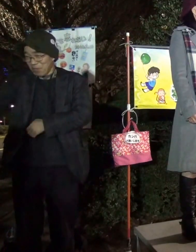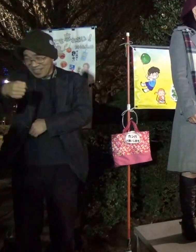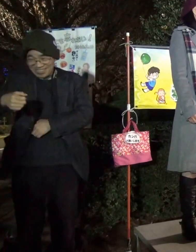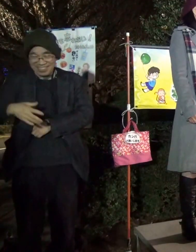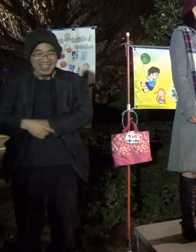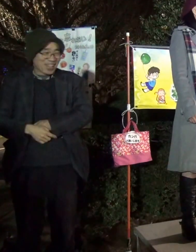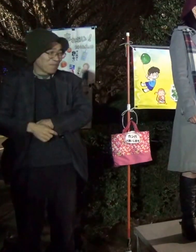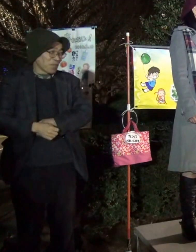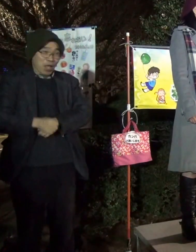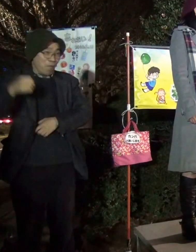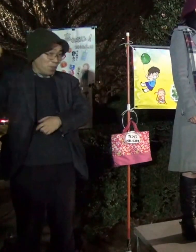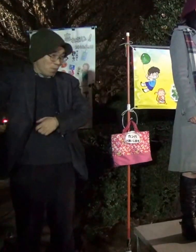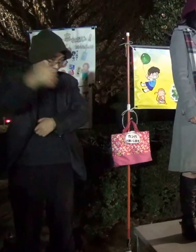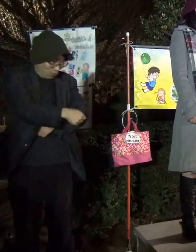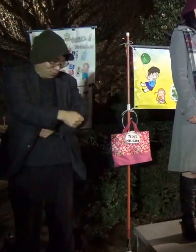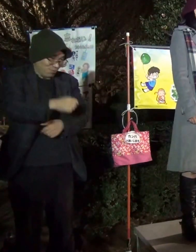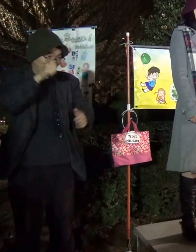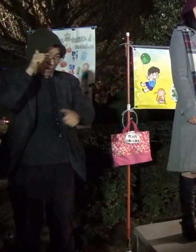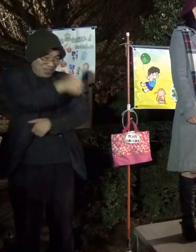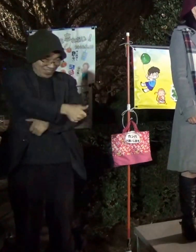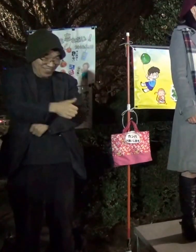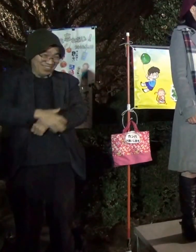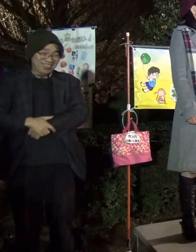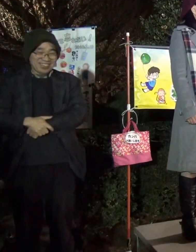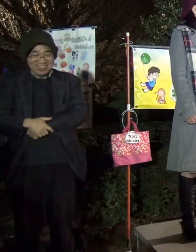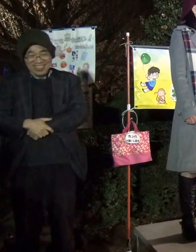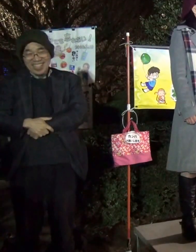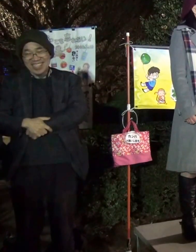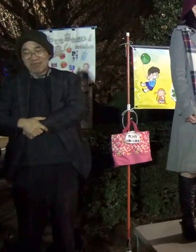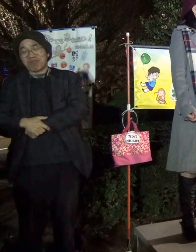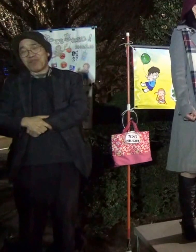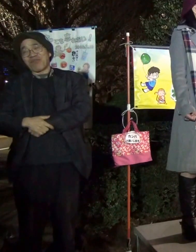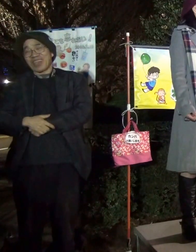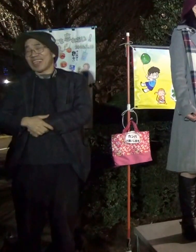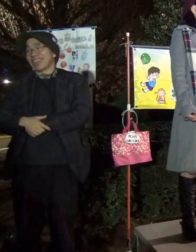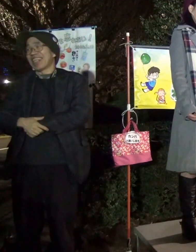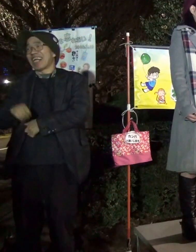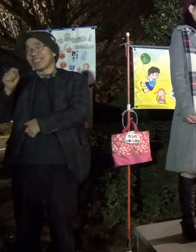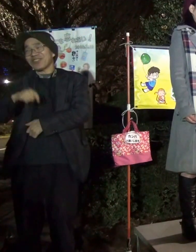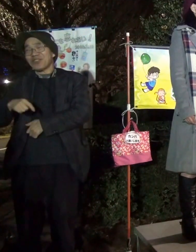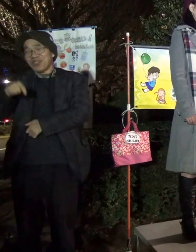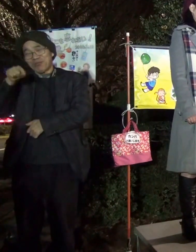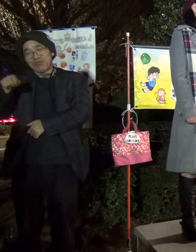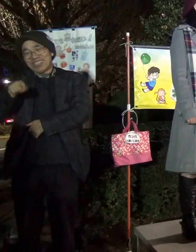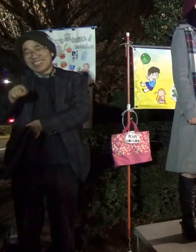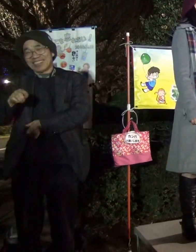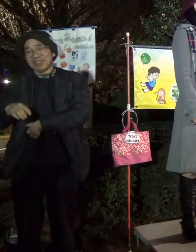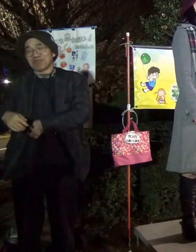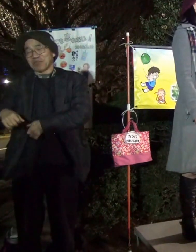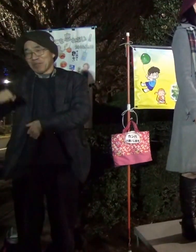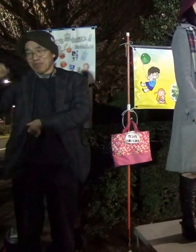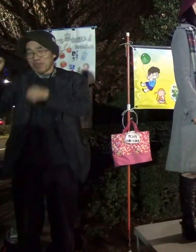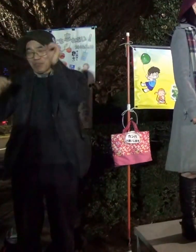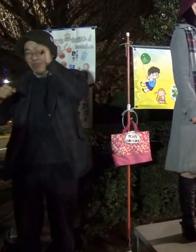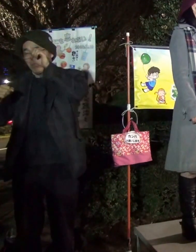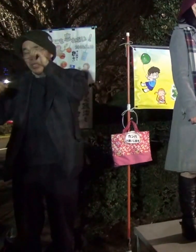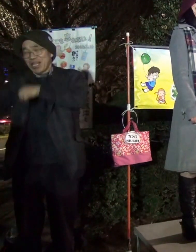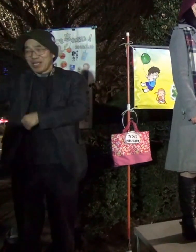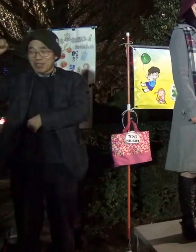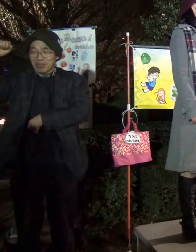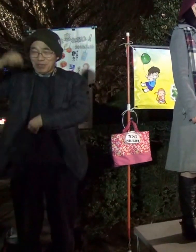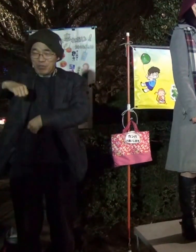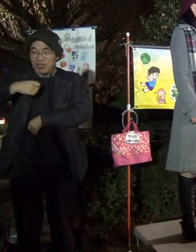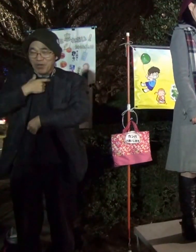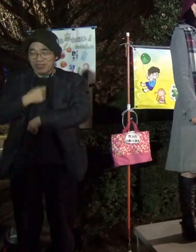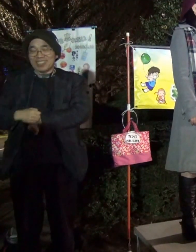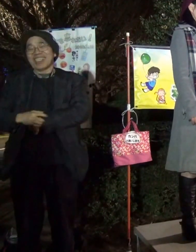メです。 ダメ、 なんてこと言うんですか。 それ 絶対ダメですから。 それぐらい許してくれよ。 ダメです、暴力はダメです。 いやいや、じゃあ誰かけしか